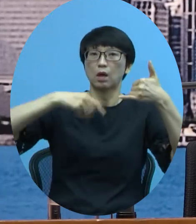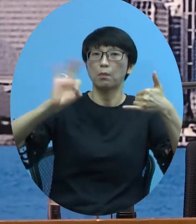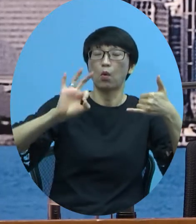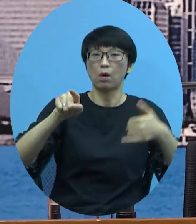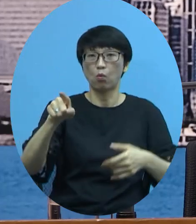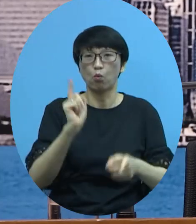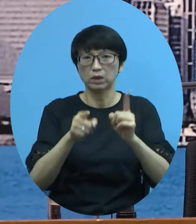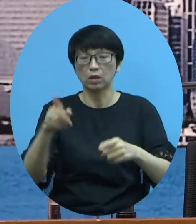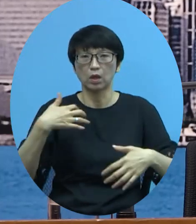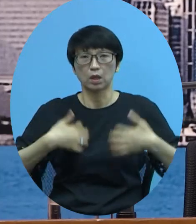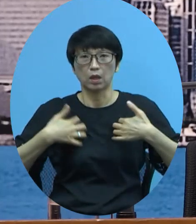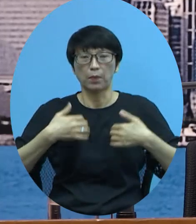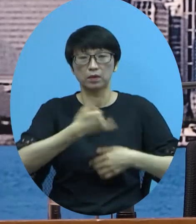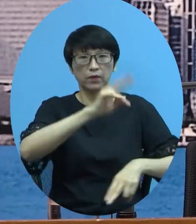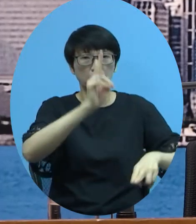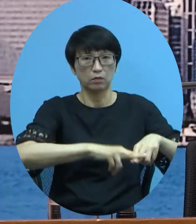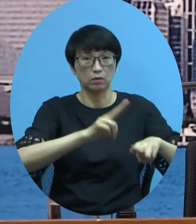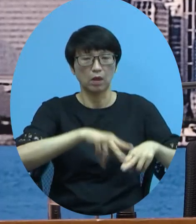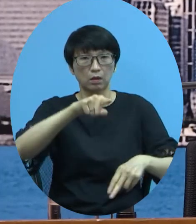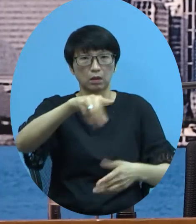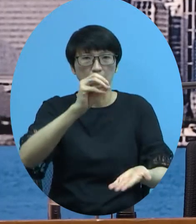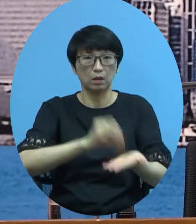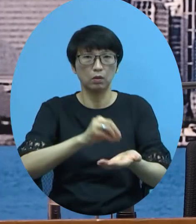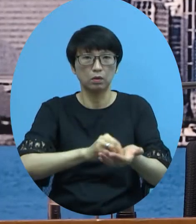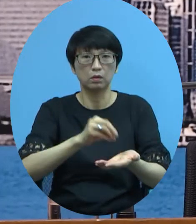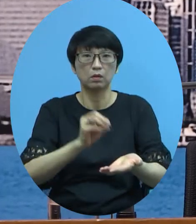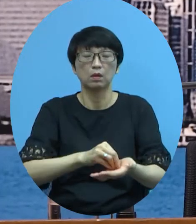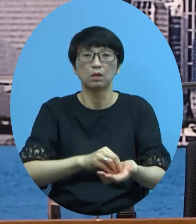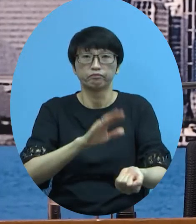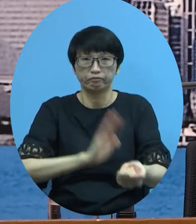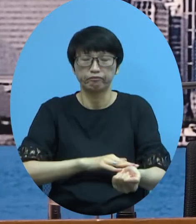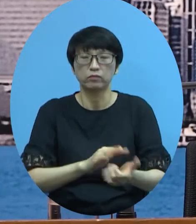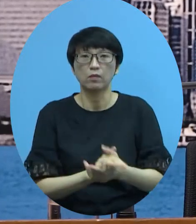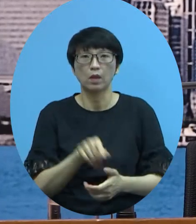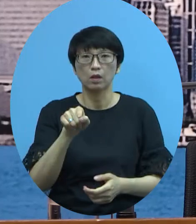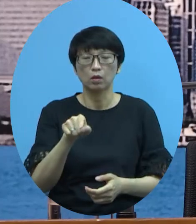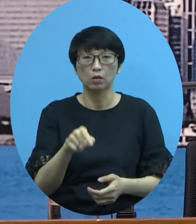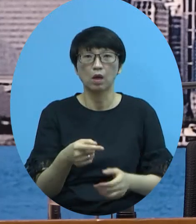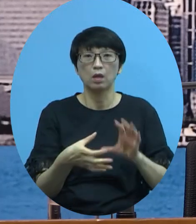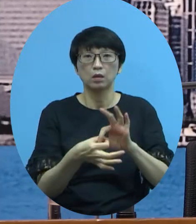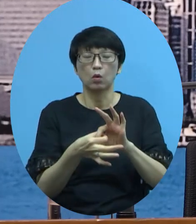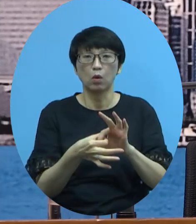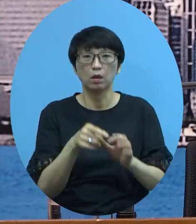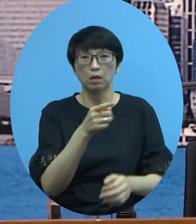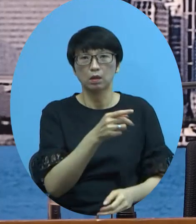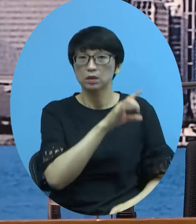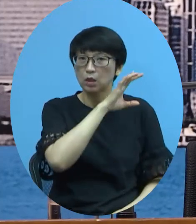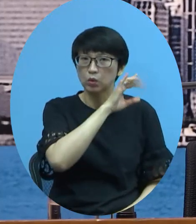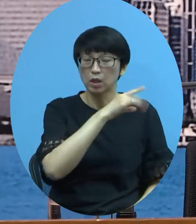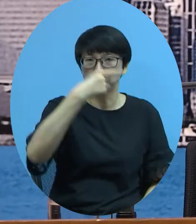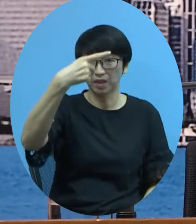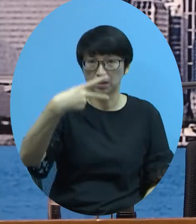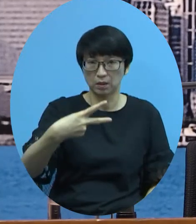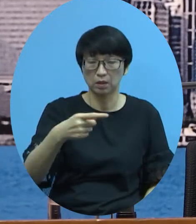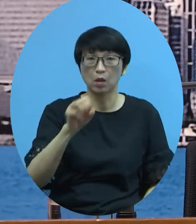翻咗大陸咯。咁喺大陸嗰度確診啦。咁而佢嗰兩間相關酒店咧，我哋都會通知翻佢